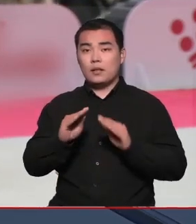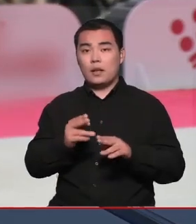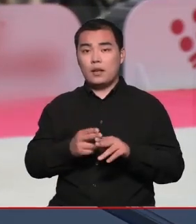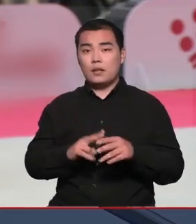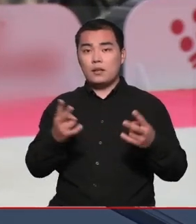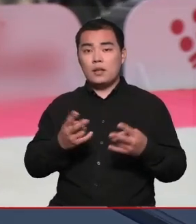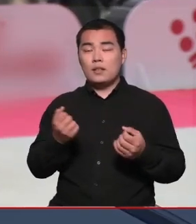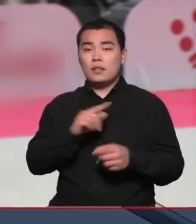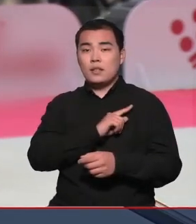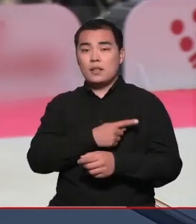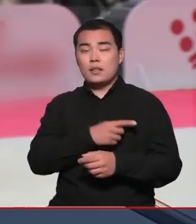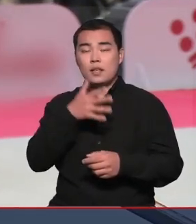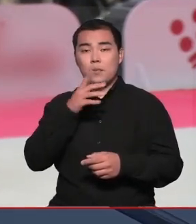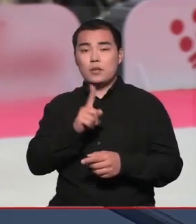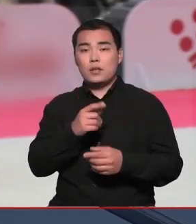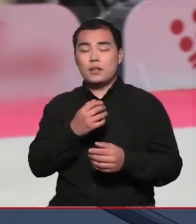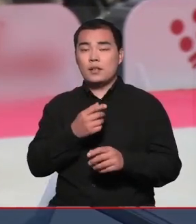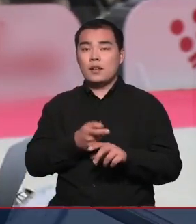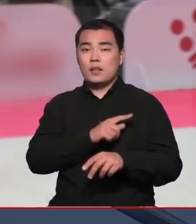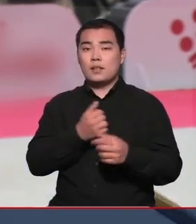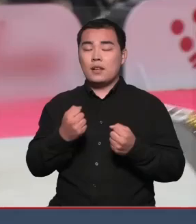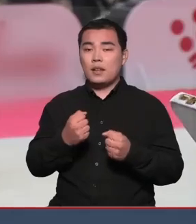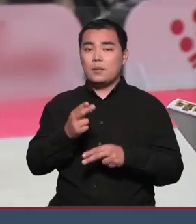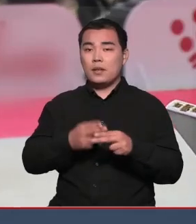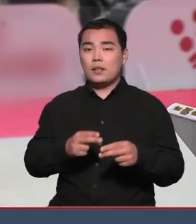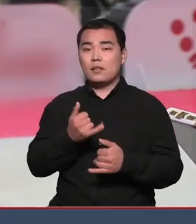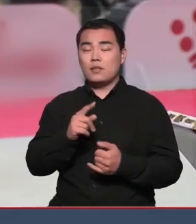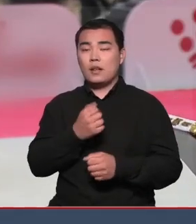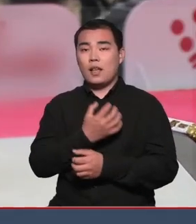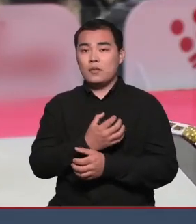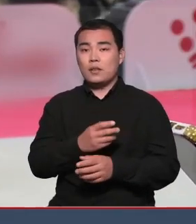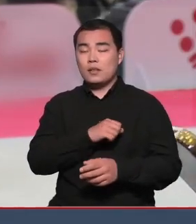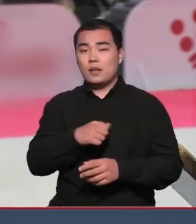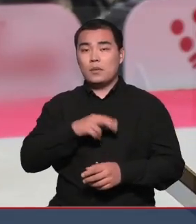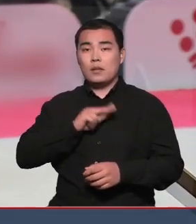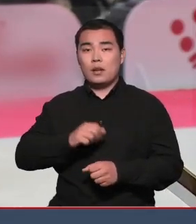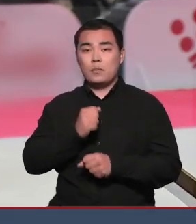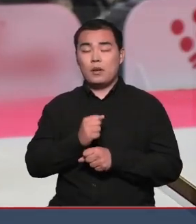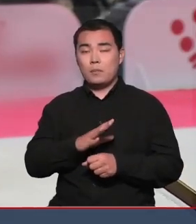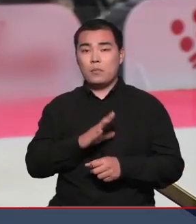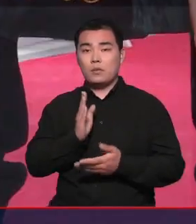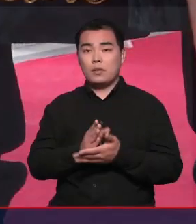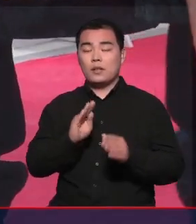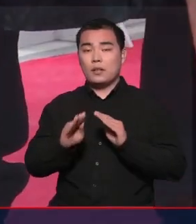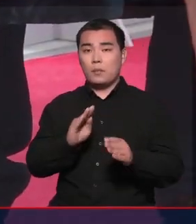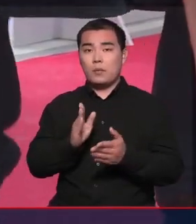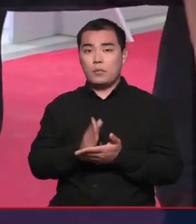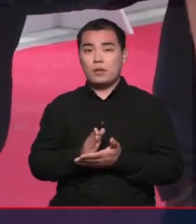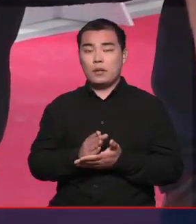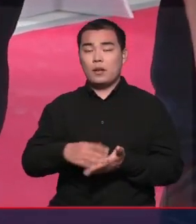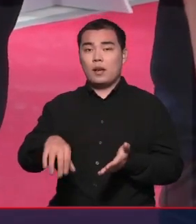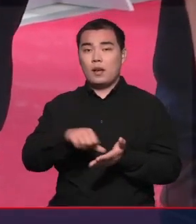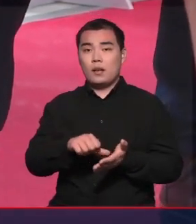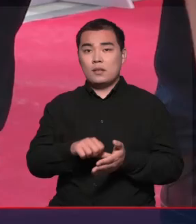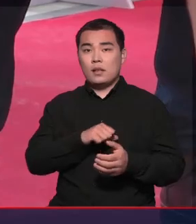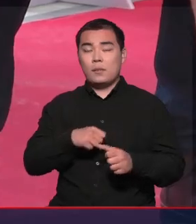быть мускулистой собакой с крепким костяком. И это, в принципе, те вещи, которые мы для себя пытаемся здесь определить. Представители